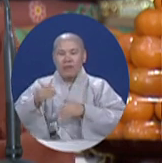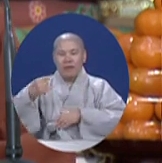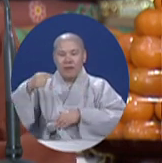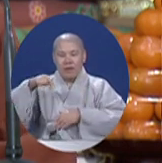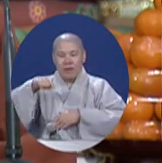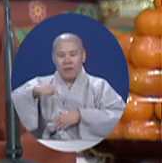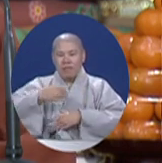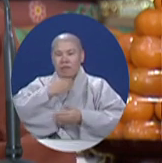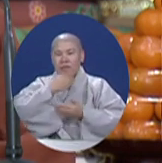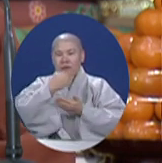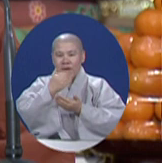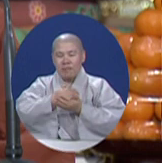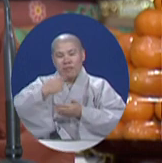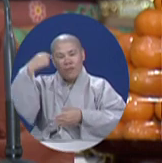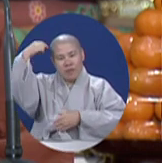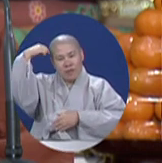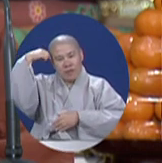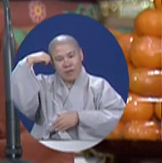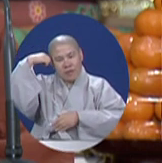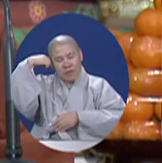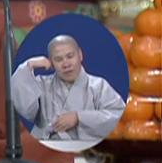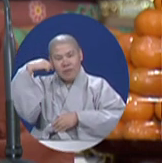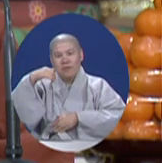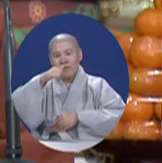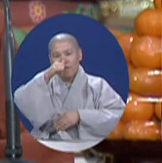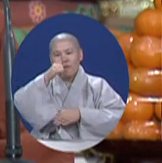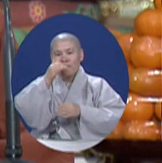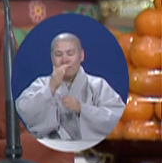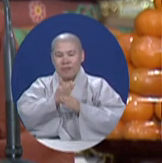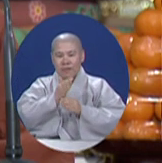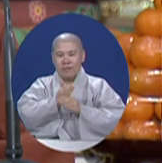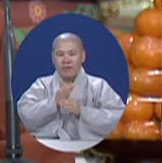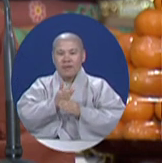깊은 감동으로 지금까지 남습니다.